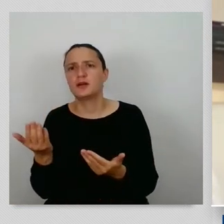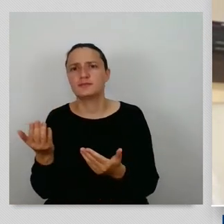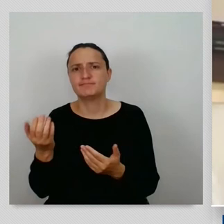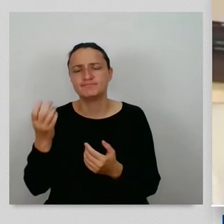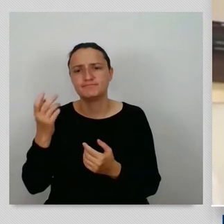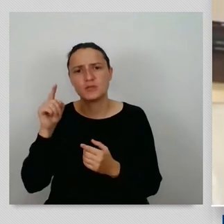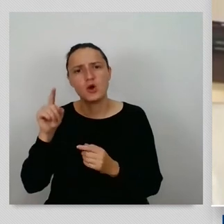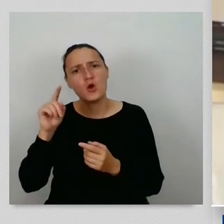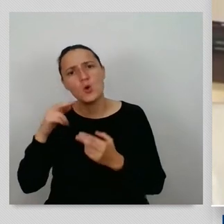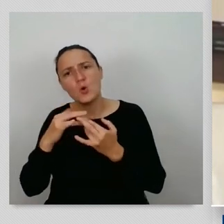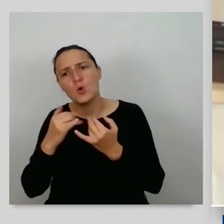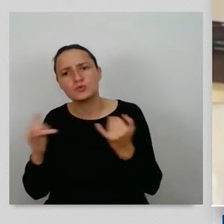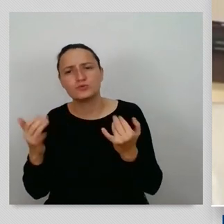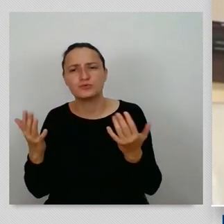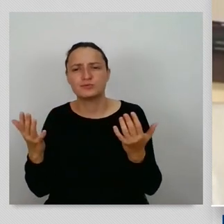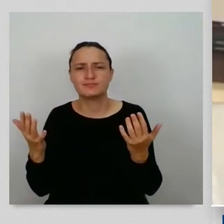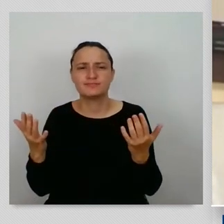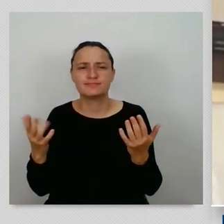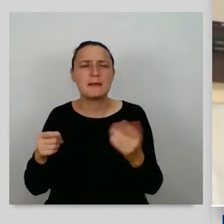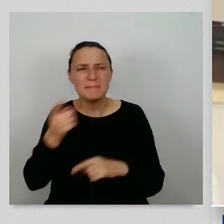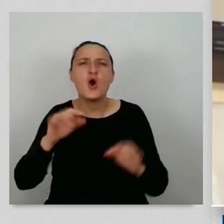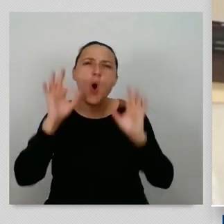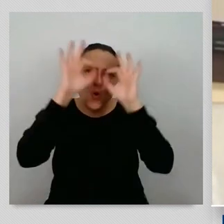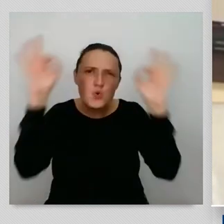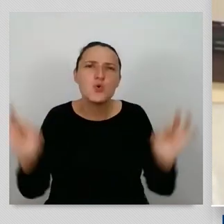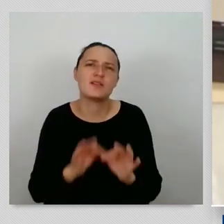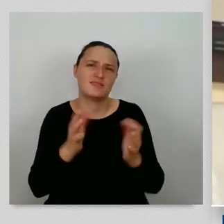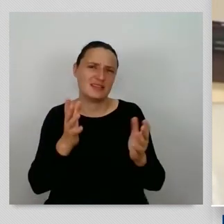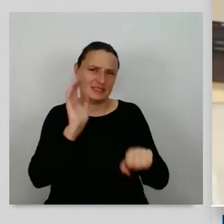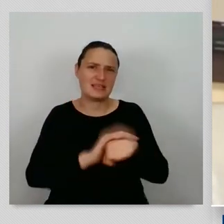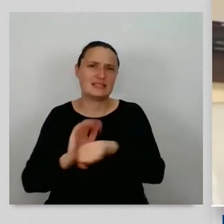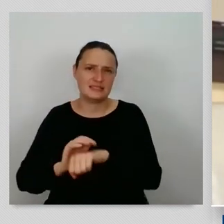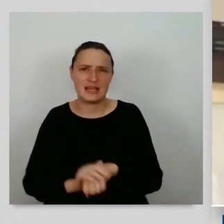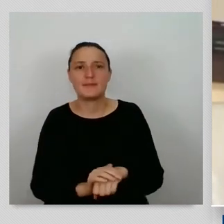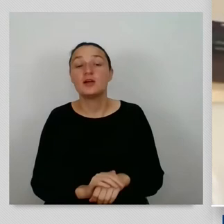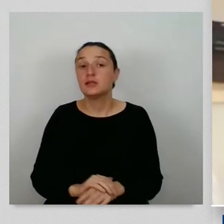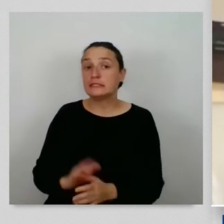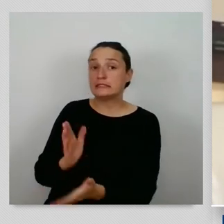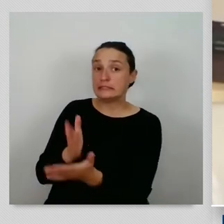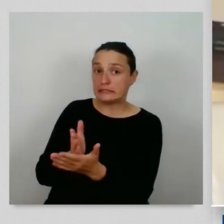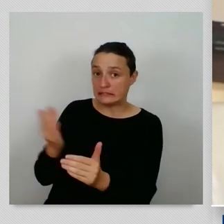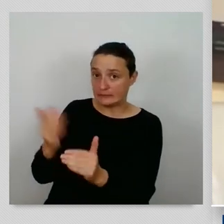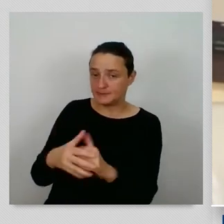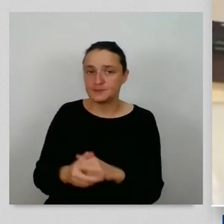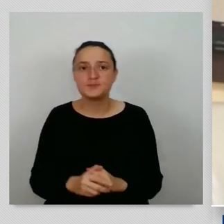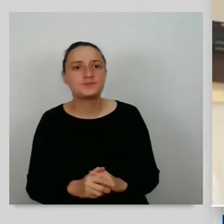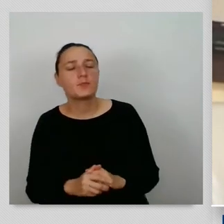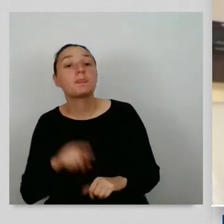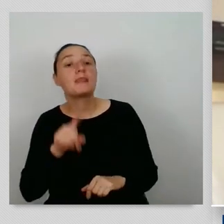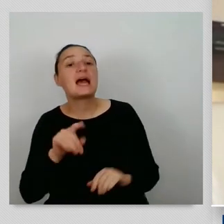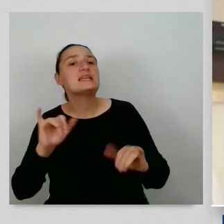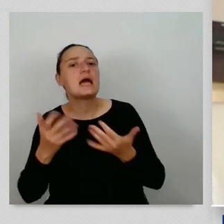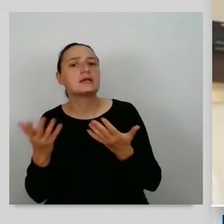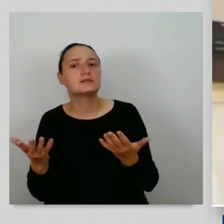denialistycznych, rozmaitych. Tu się zgadzamy, to jest kwestia tylko doboru, ale w jaki sposób podziękować, pozyskać dla